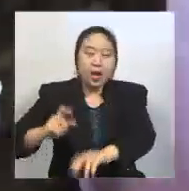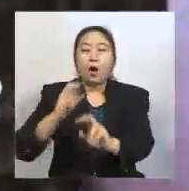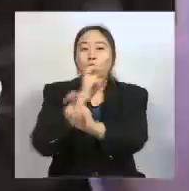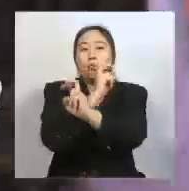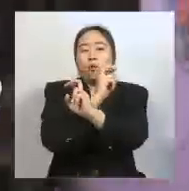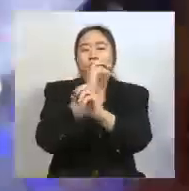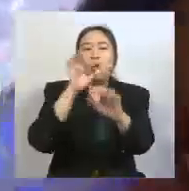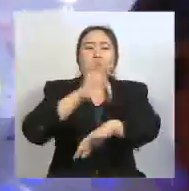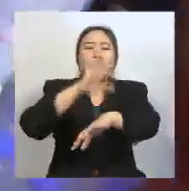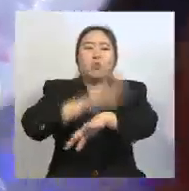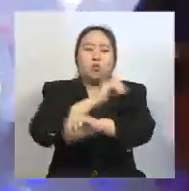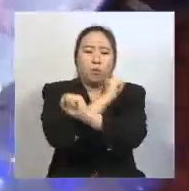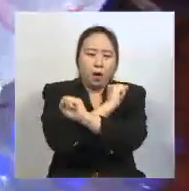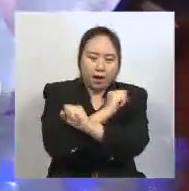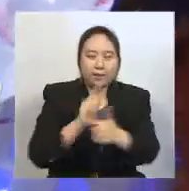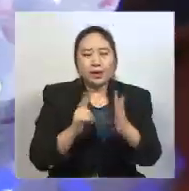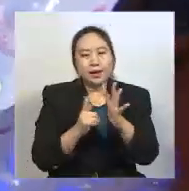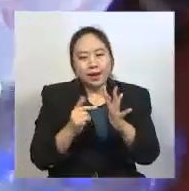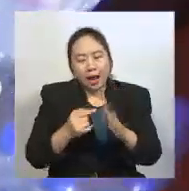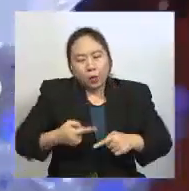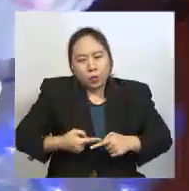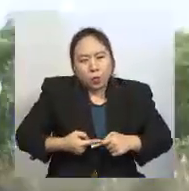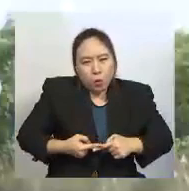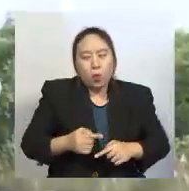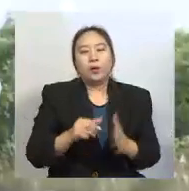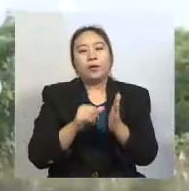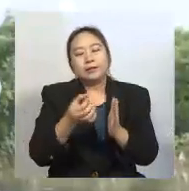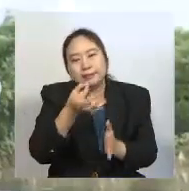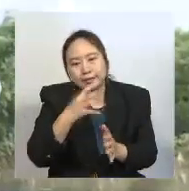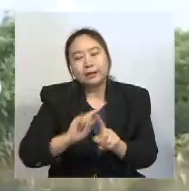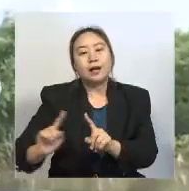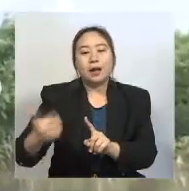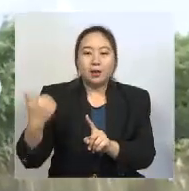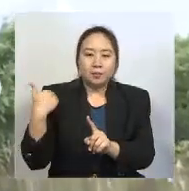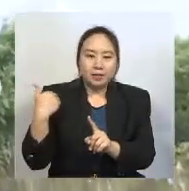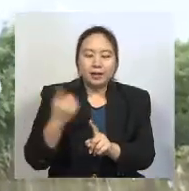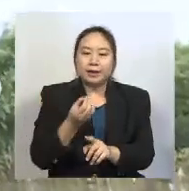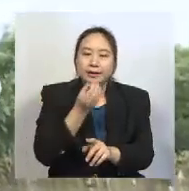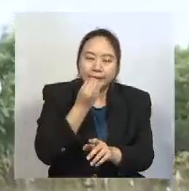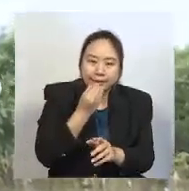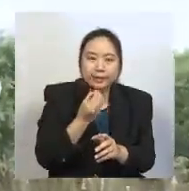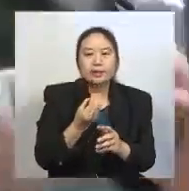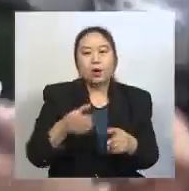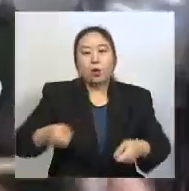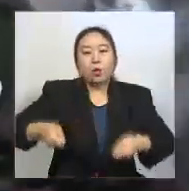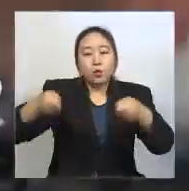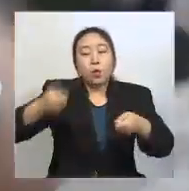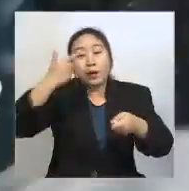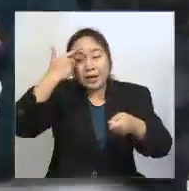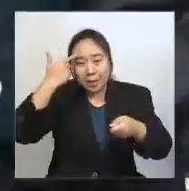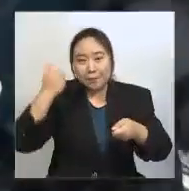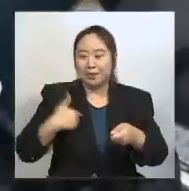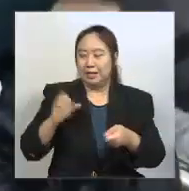ดยาในเบื้องต้นครับยาแก้ปวดท้องซึ่งเขาใช้ภาวะฉุกเฉินได้นะครับแล้วก็มีพวกอาหารแห้งแล้วก็ถุงดำเพื่อที่จะใส่ขยะ